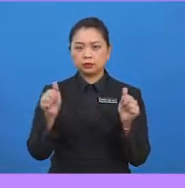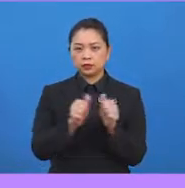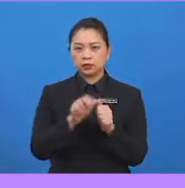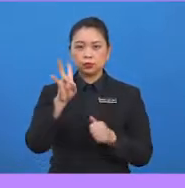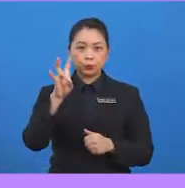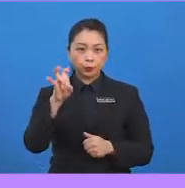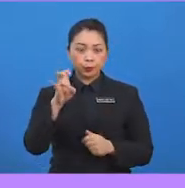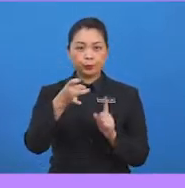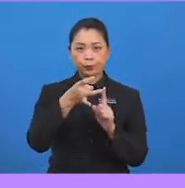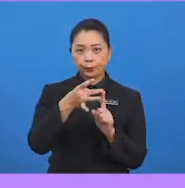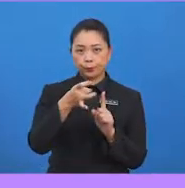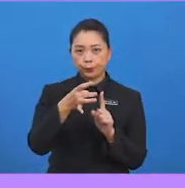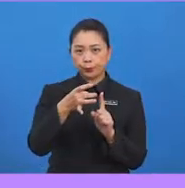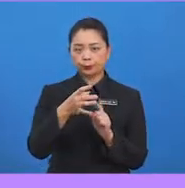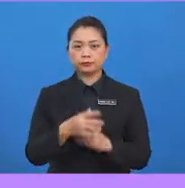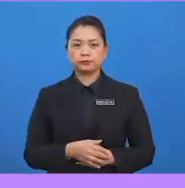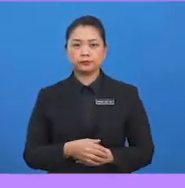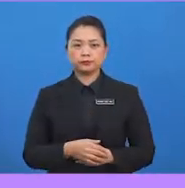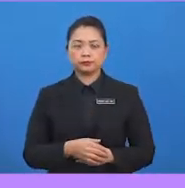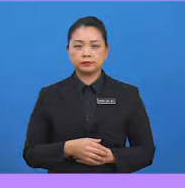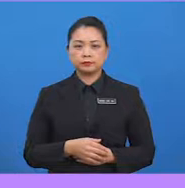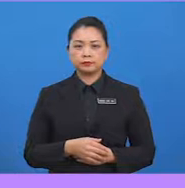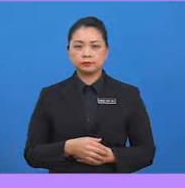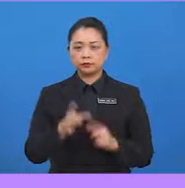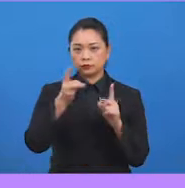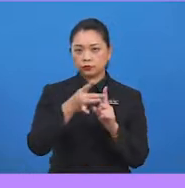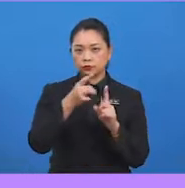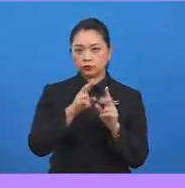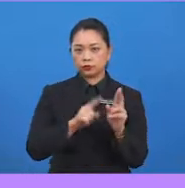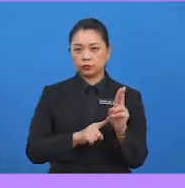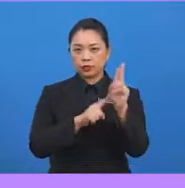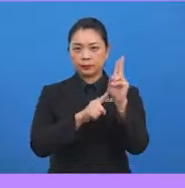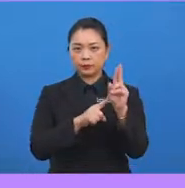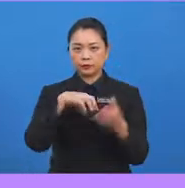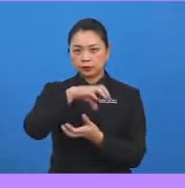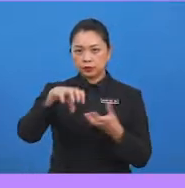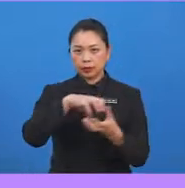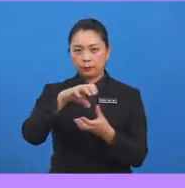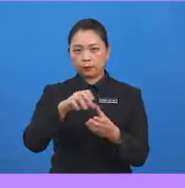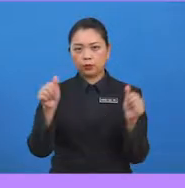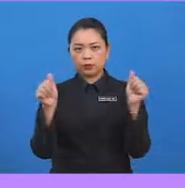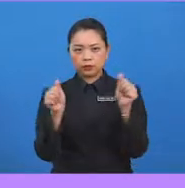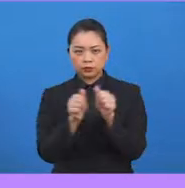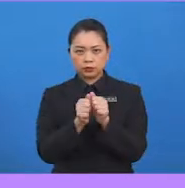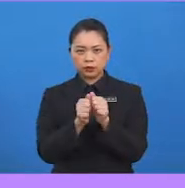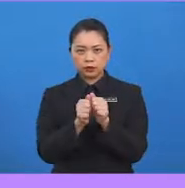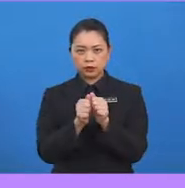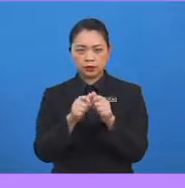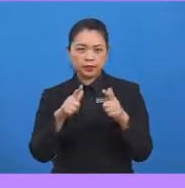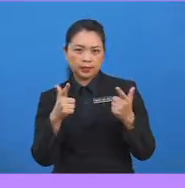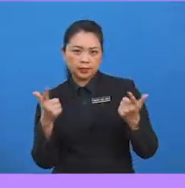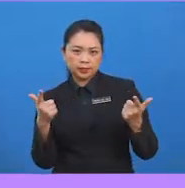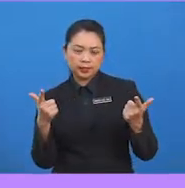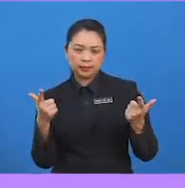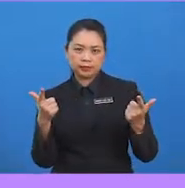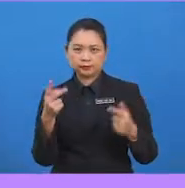74% besi yang merupakan logam utama dan dicampurkan dengan 18% kromium